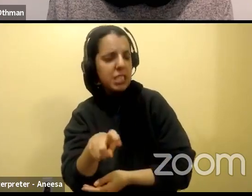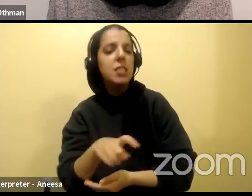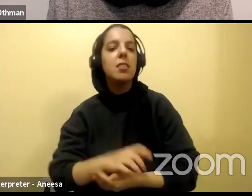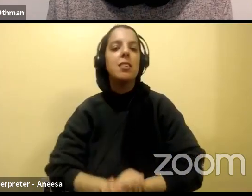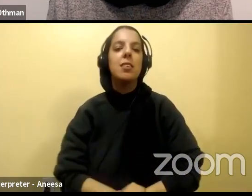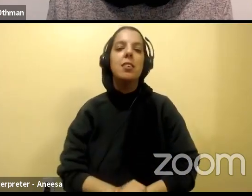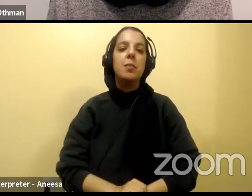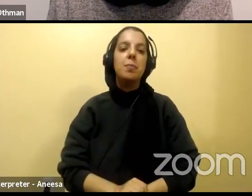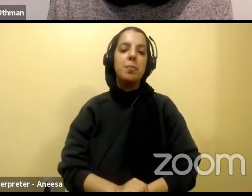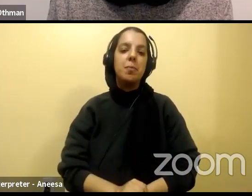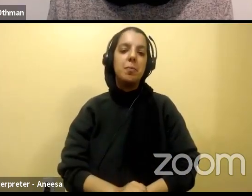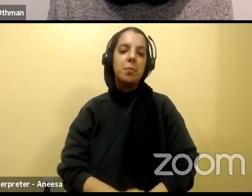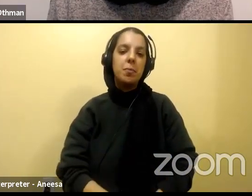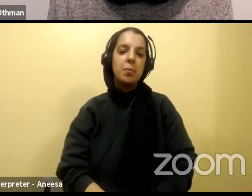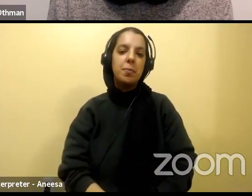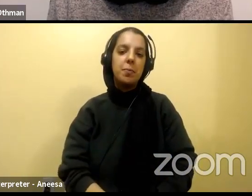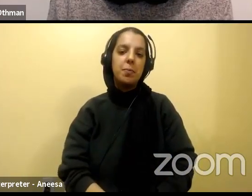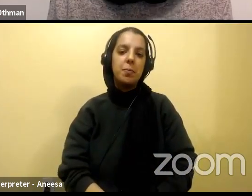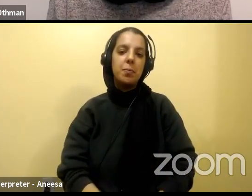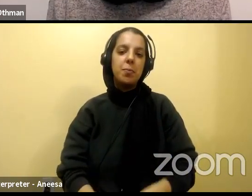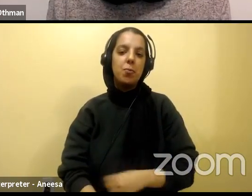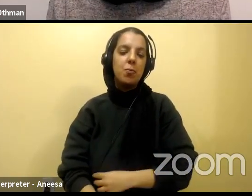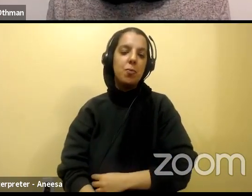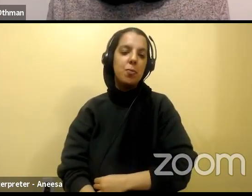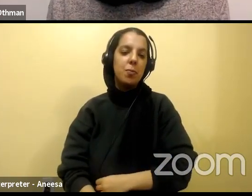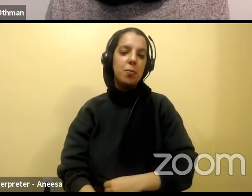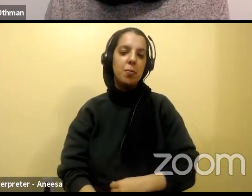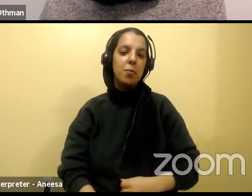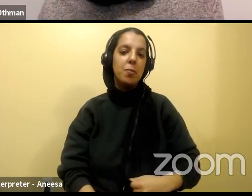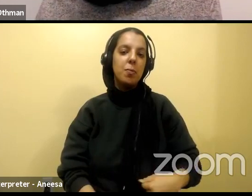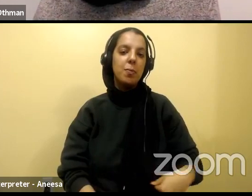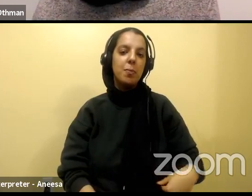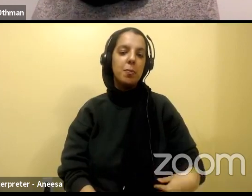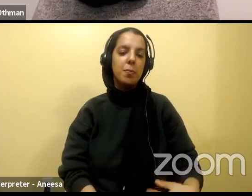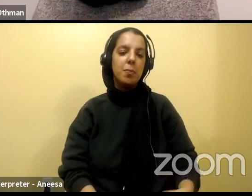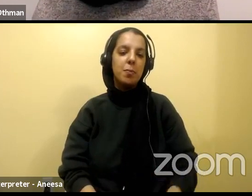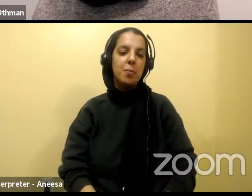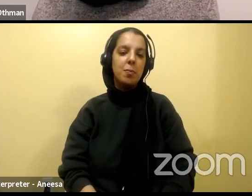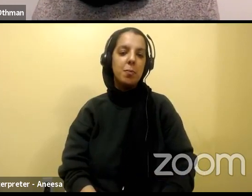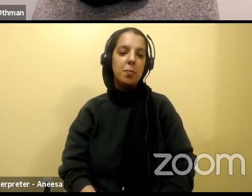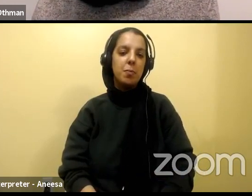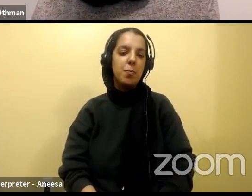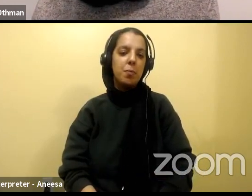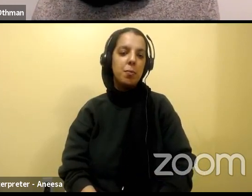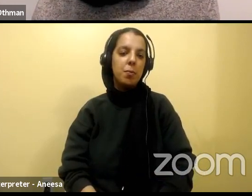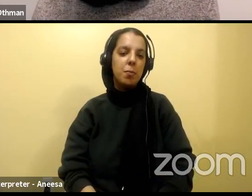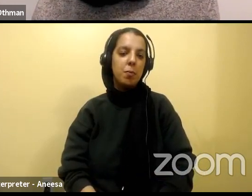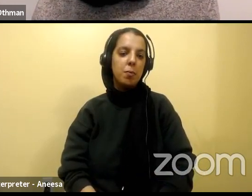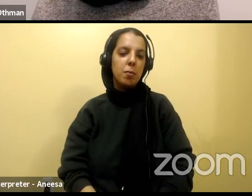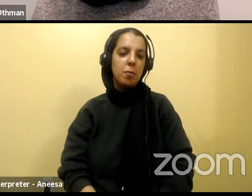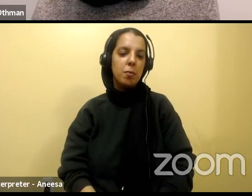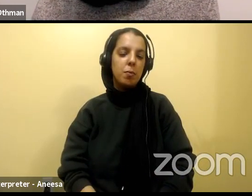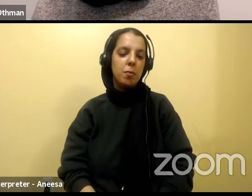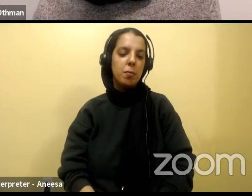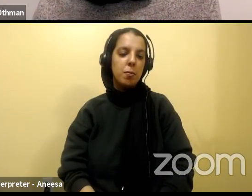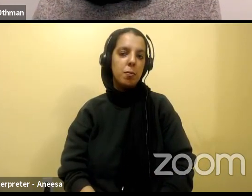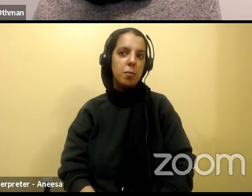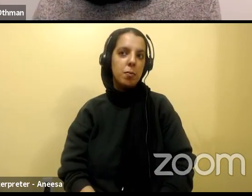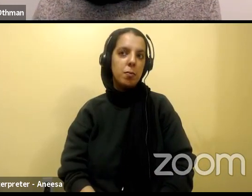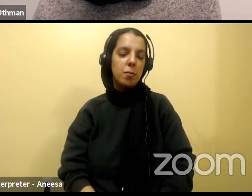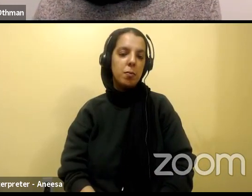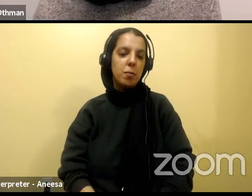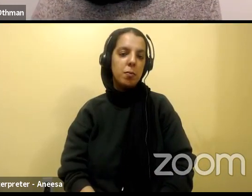شكرا لك ديما لوجودك معنا اليوم وشرف لنا انه نستفيد من تجاربك المميزه وقوه ارادتك